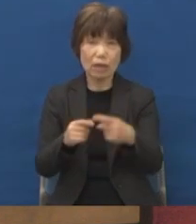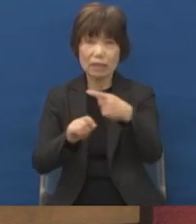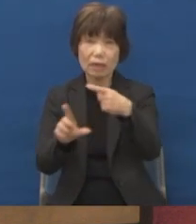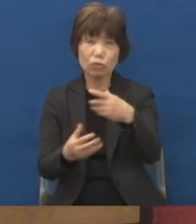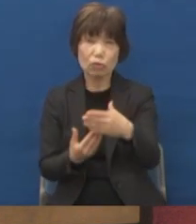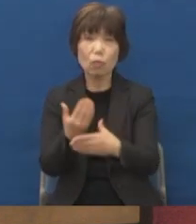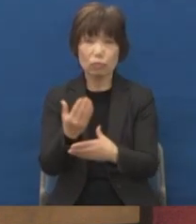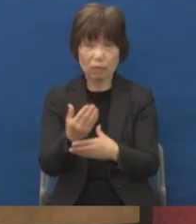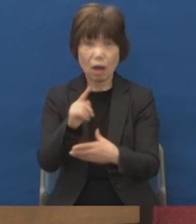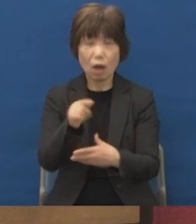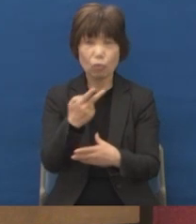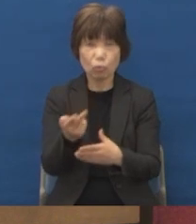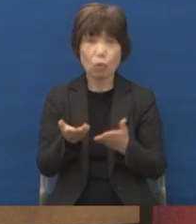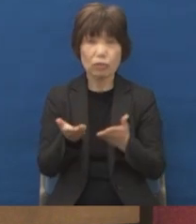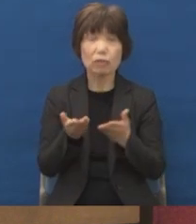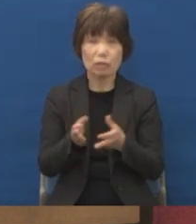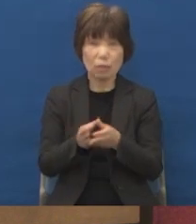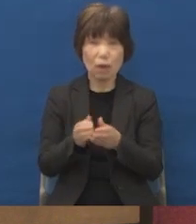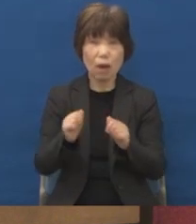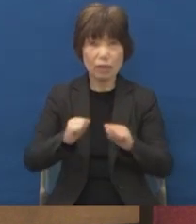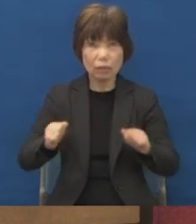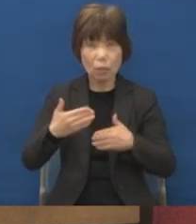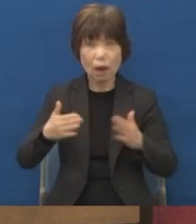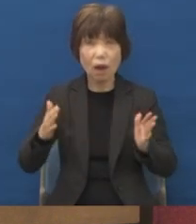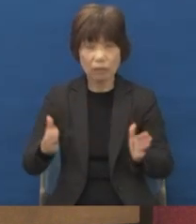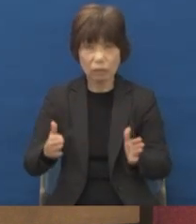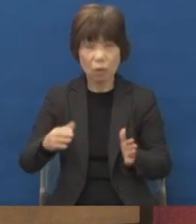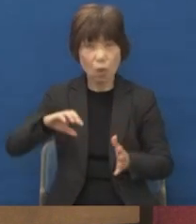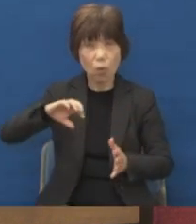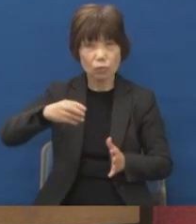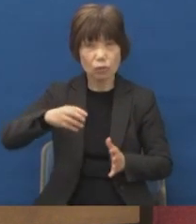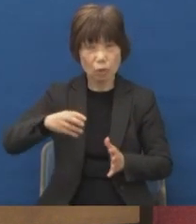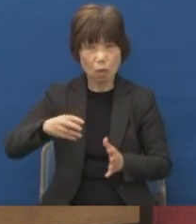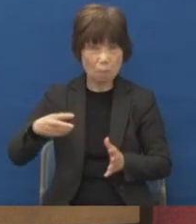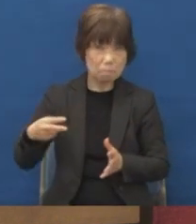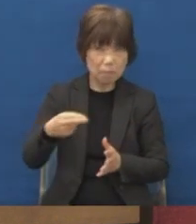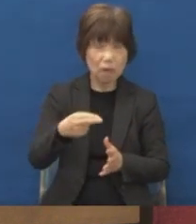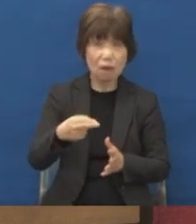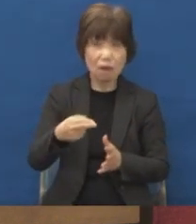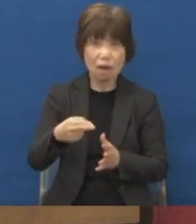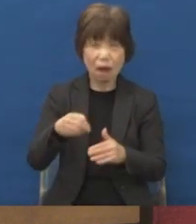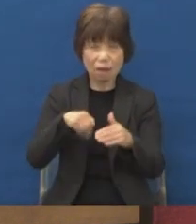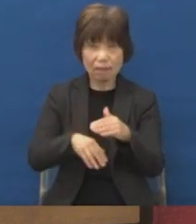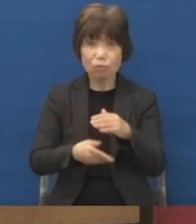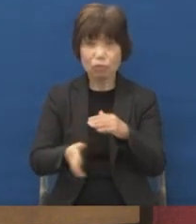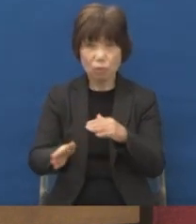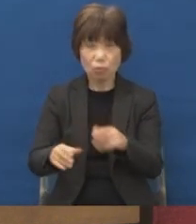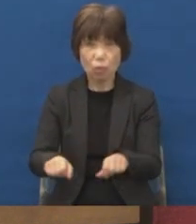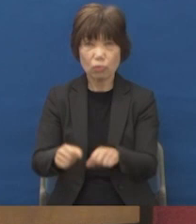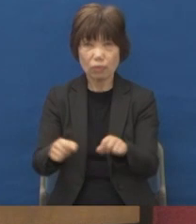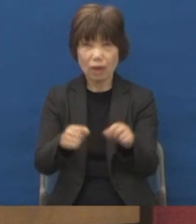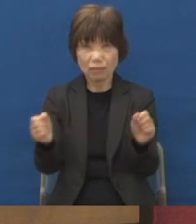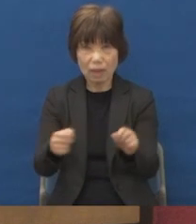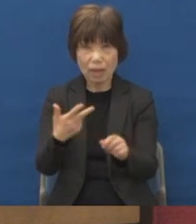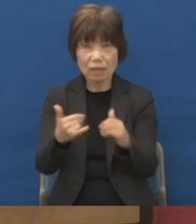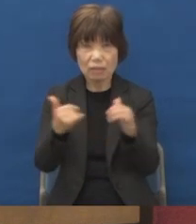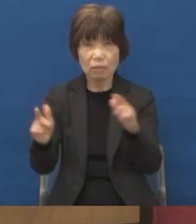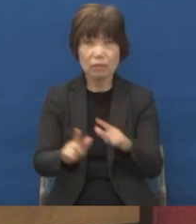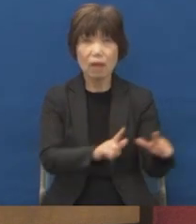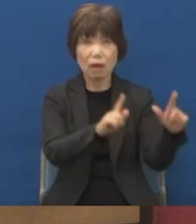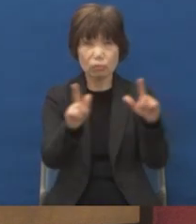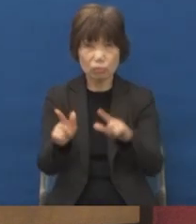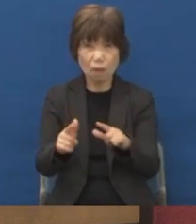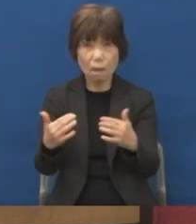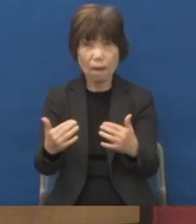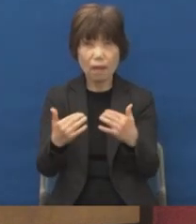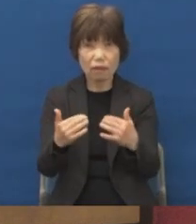では、広範囲にわたる断水の発生や下水道の損壊により、市民生活への影響が